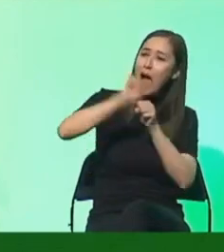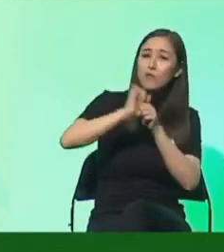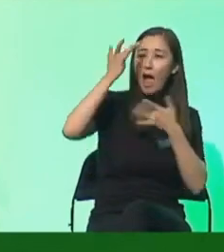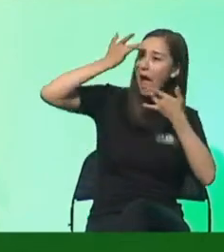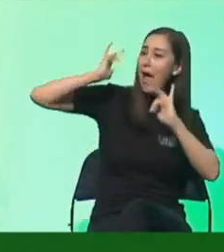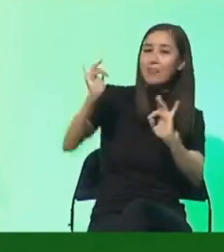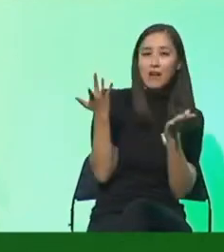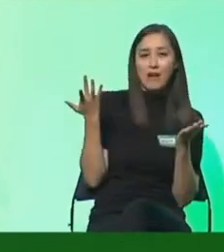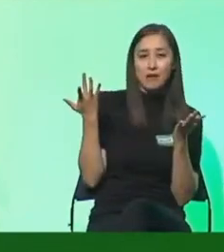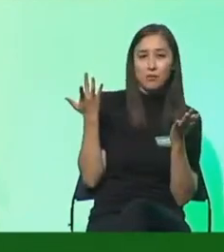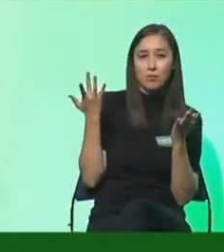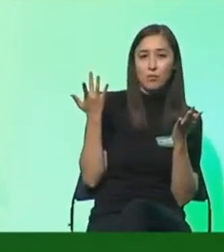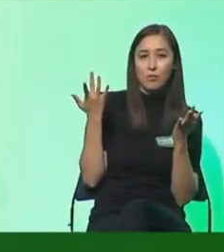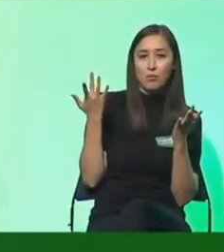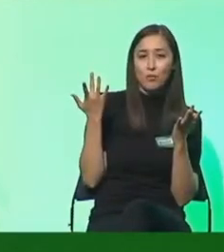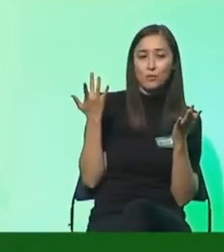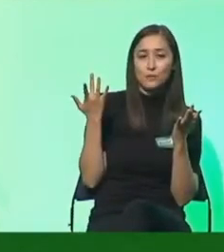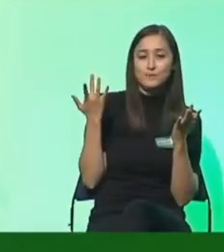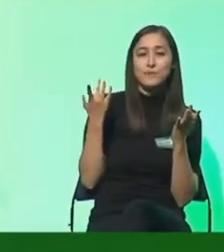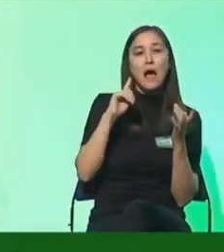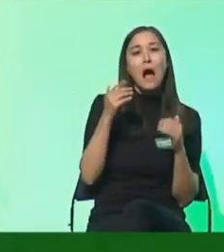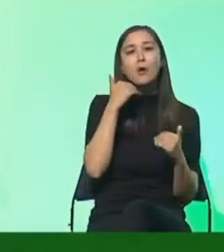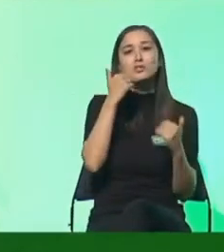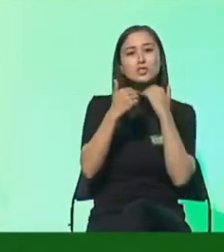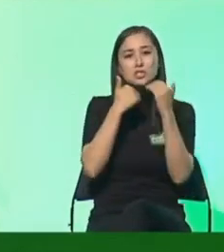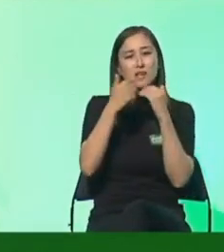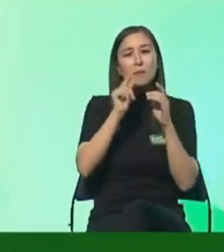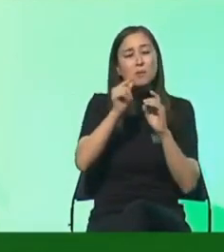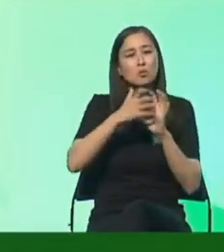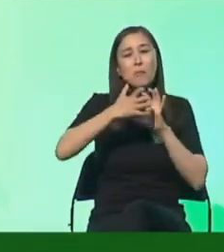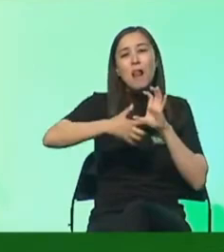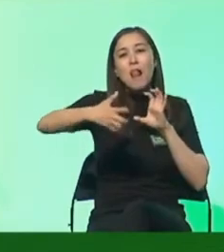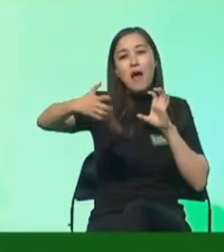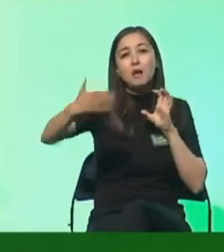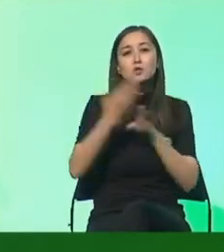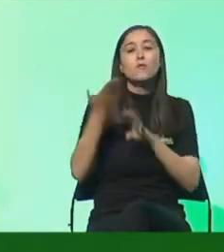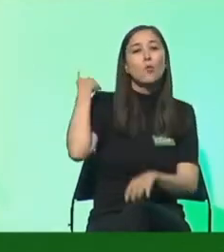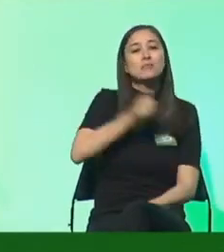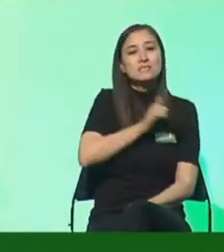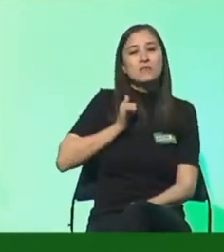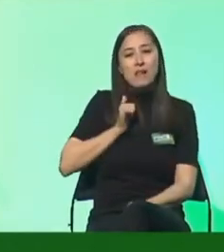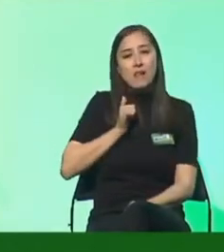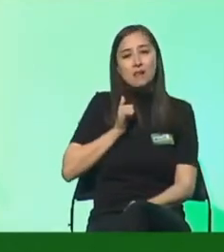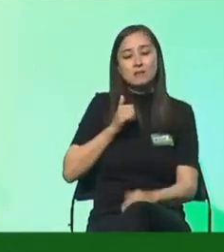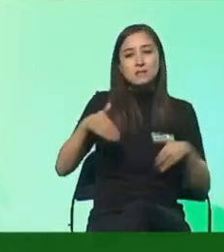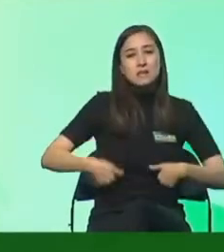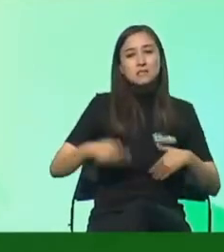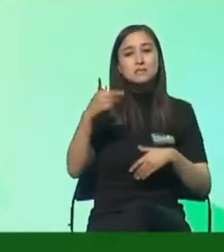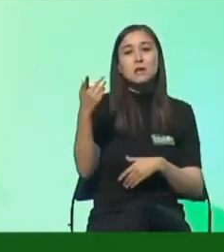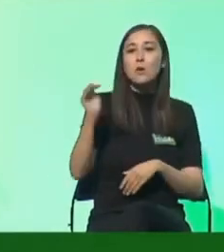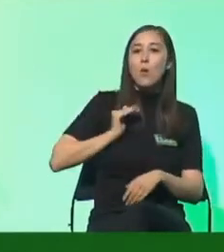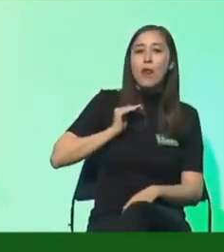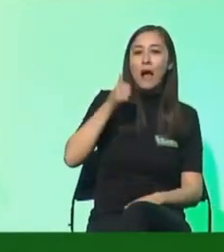Anerkennung, eine Geschichte der Assimilation viel zu lange. In meinem Zivildienst in der Altenpflege hatte ich einen Kollegen, der hieß